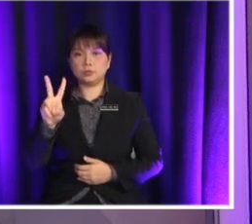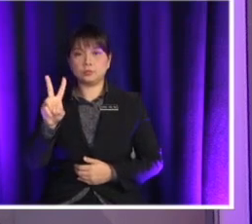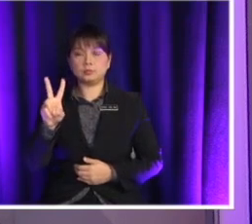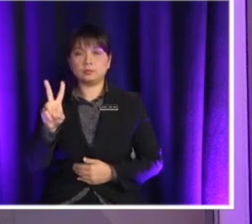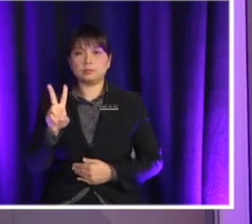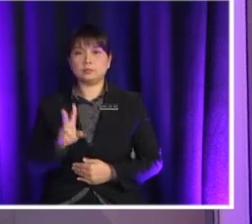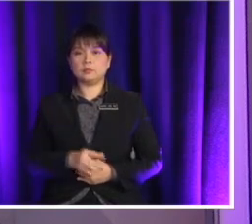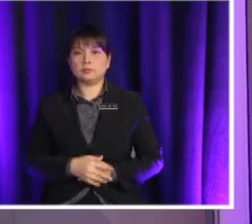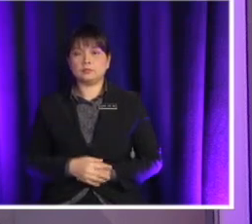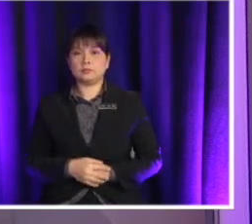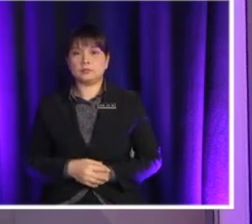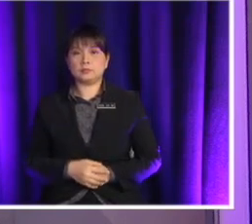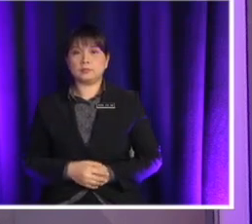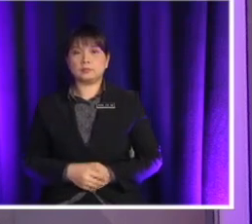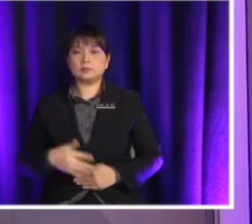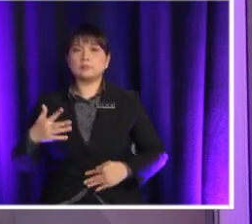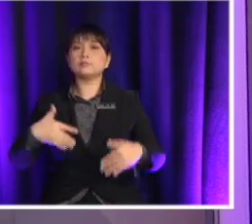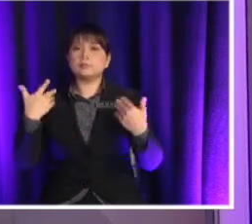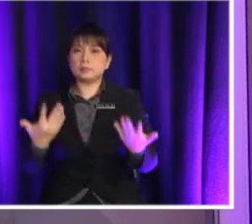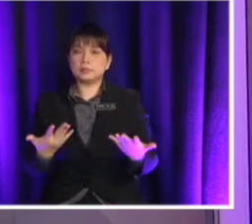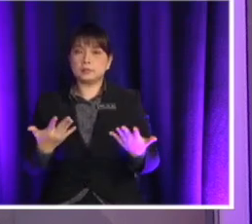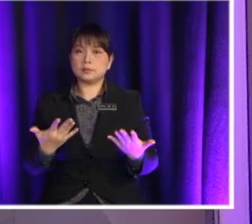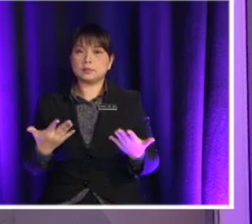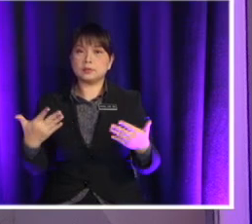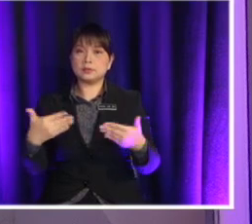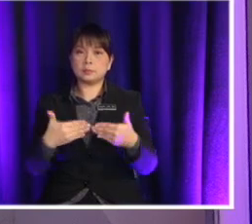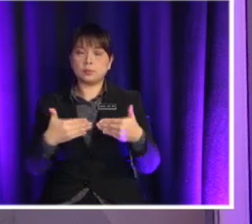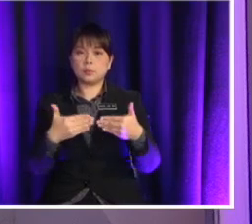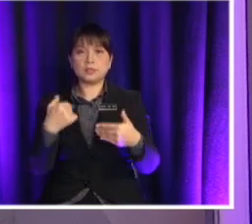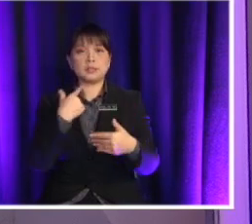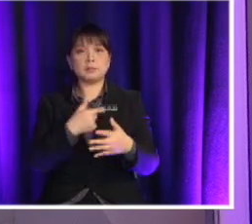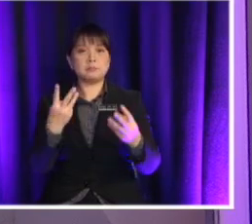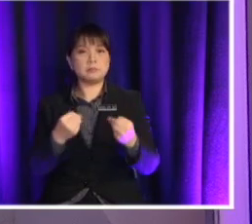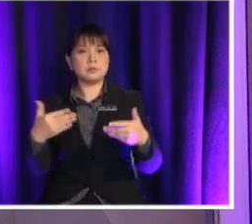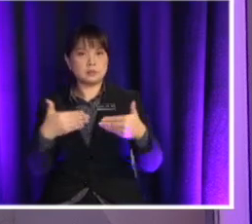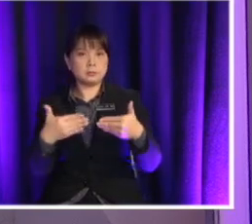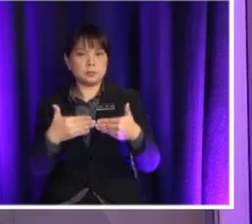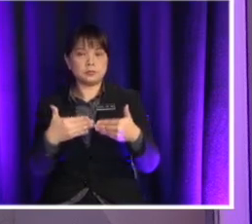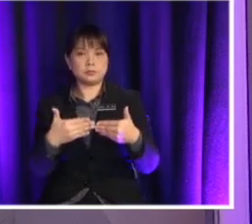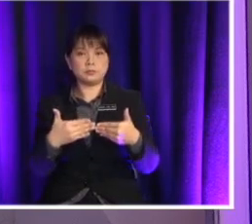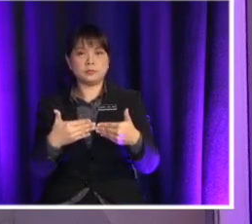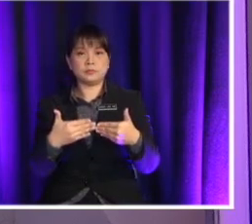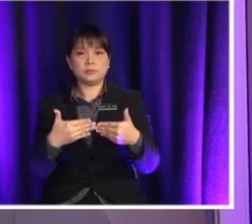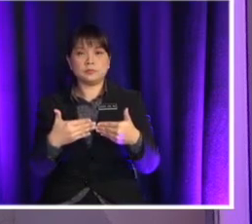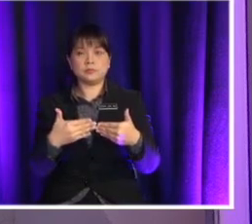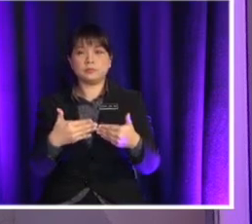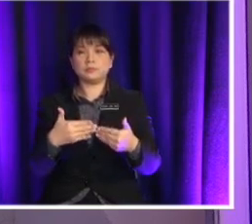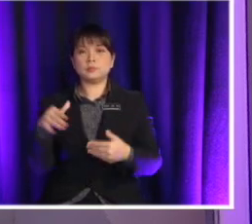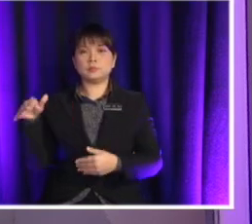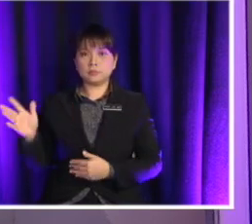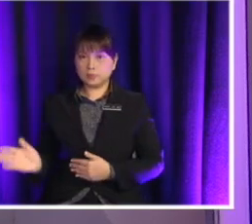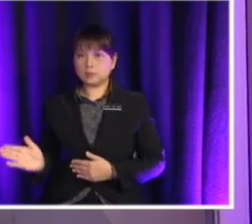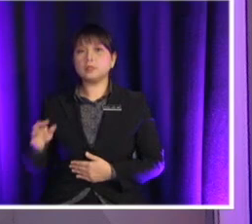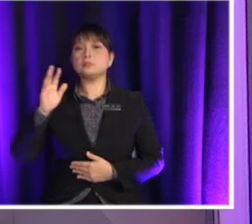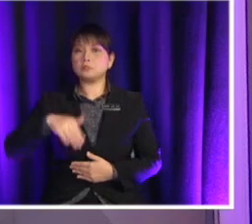Betul cikgu? Okey, so bagaimana sambungan kita nak sambungkan LDR kat situ? Ini yang murid-murid ni belum buat. Yang murid ni